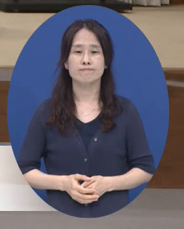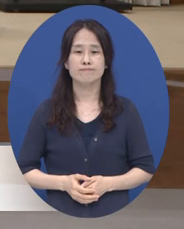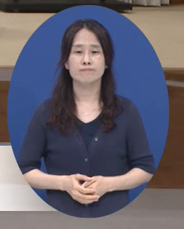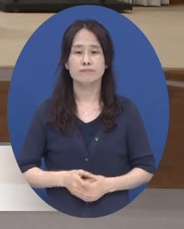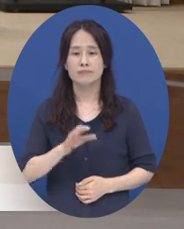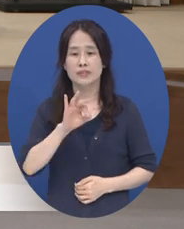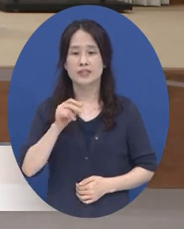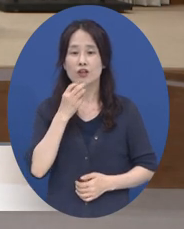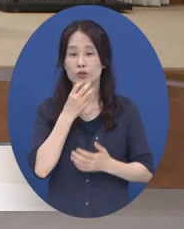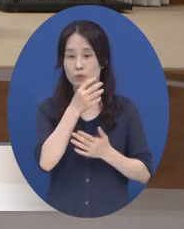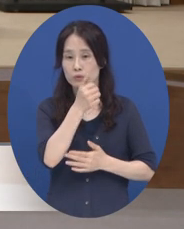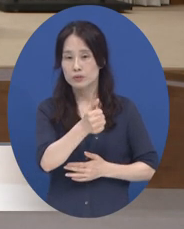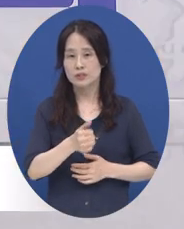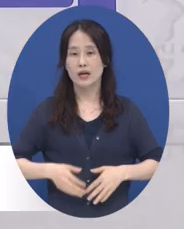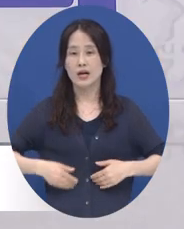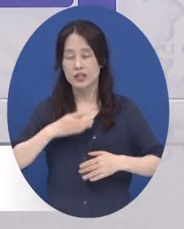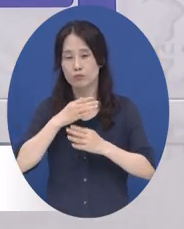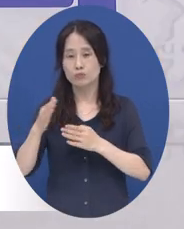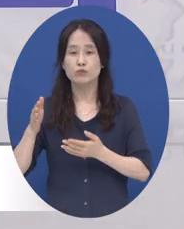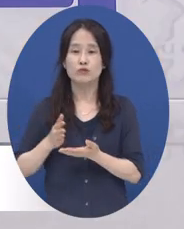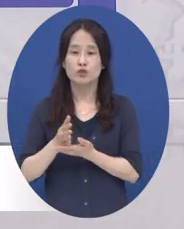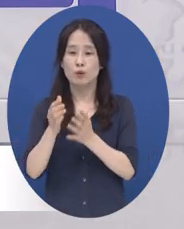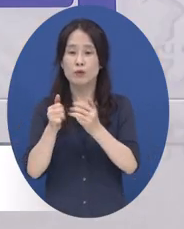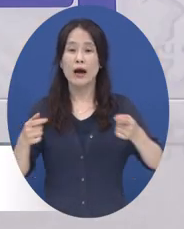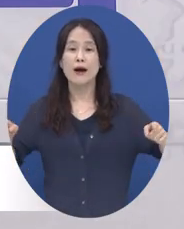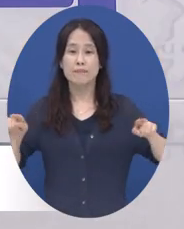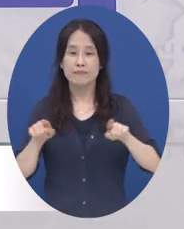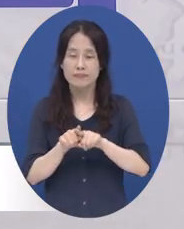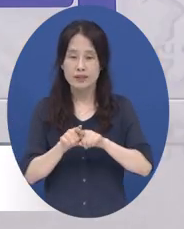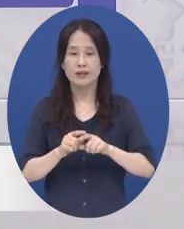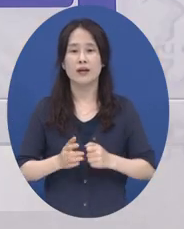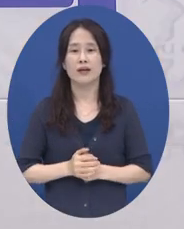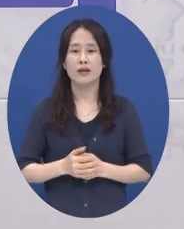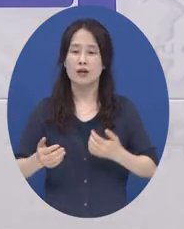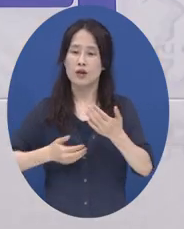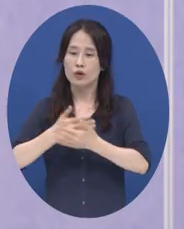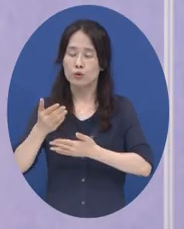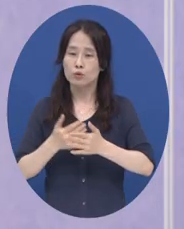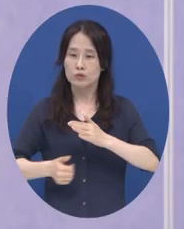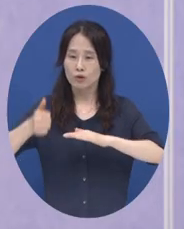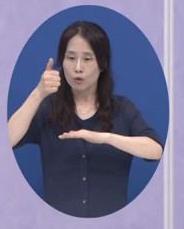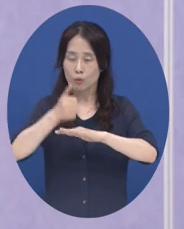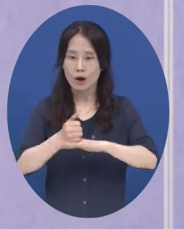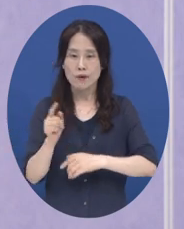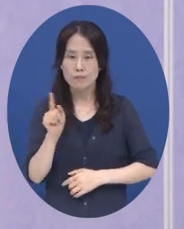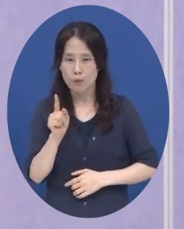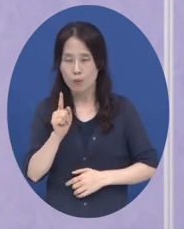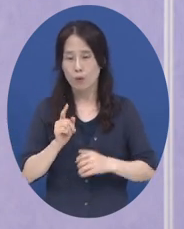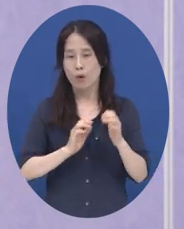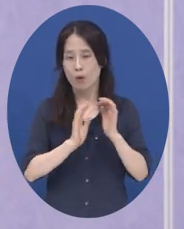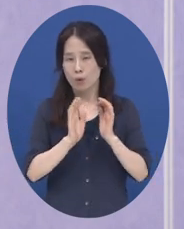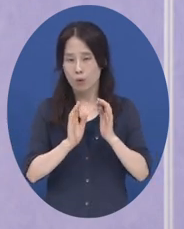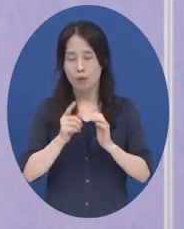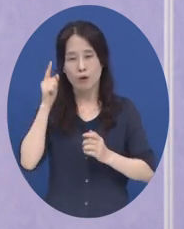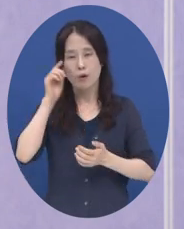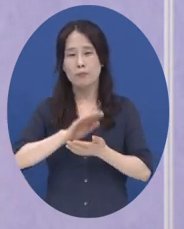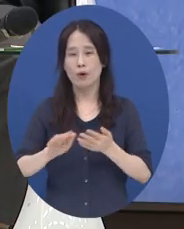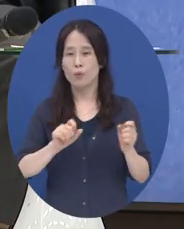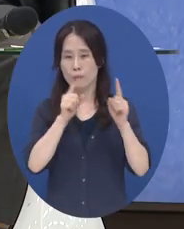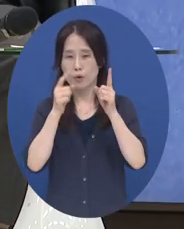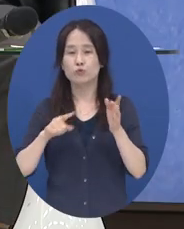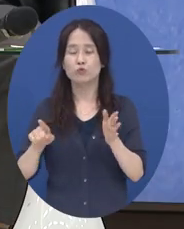이재명 경기도지사가 남북문제 전문가들과 함께 경기도의 남북교류협력 성과를 짚어보고 한반도 평화 회복을 위한